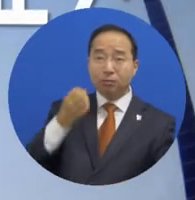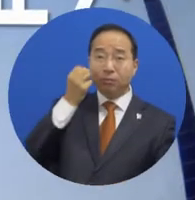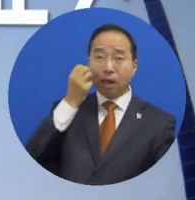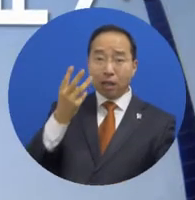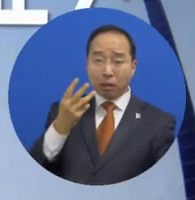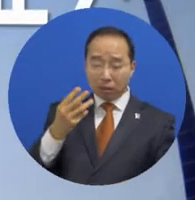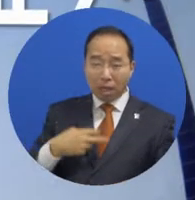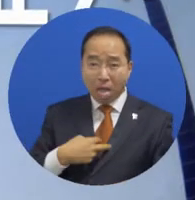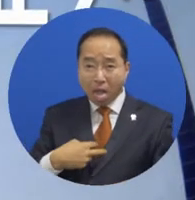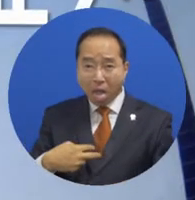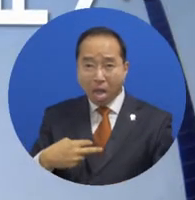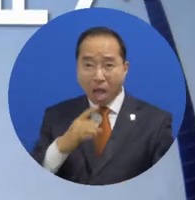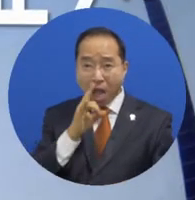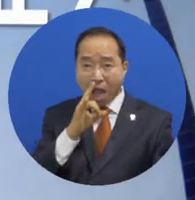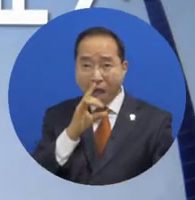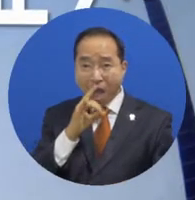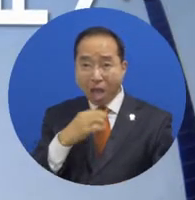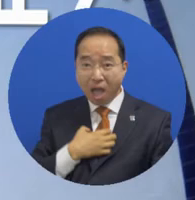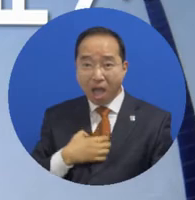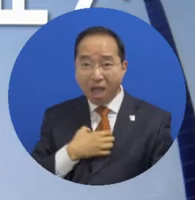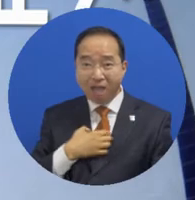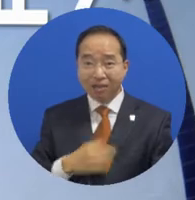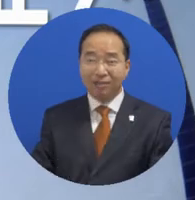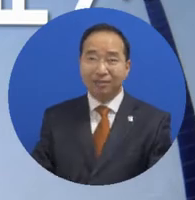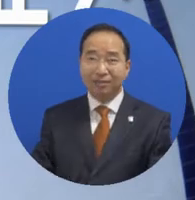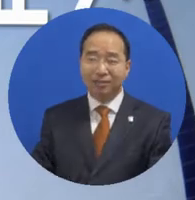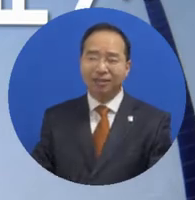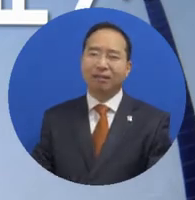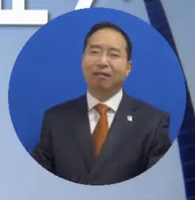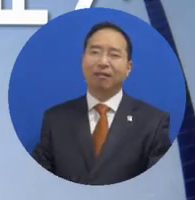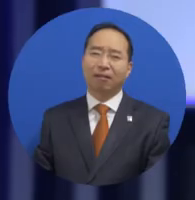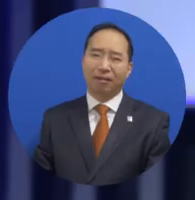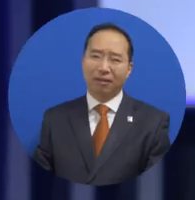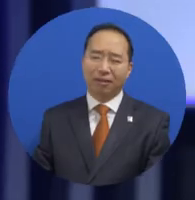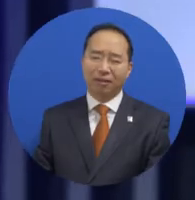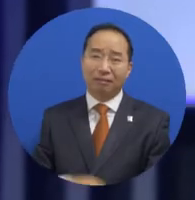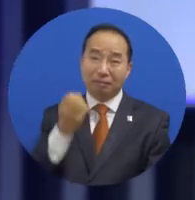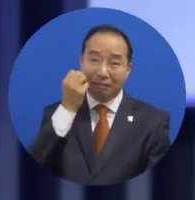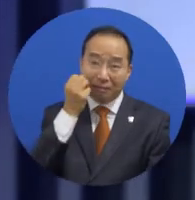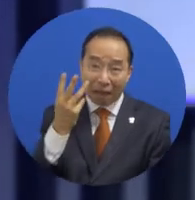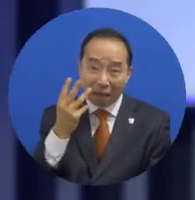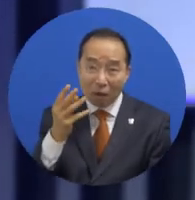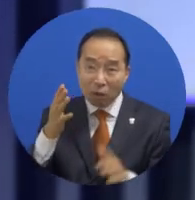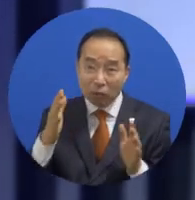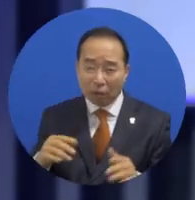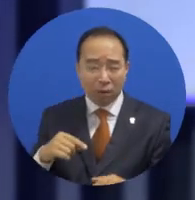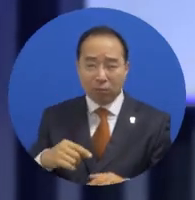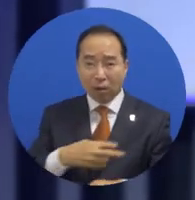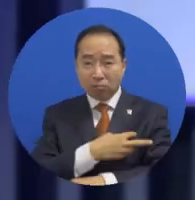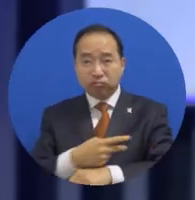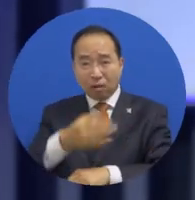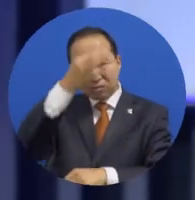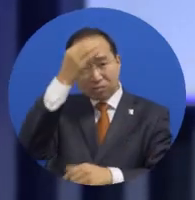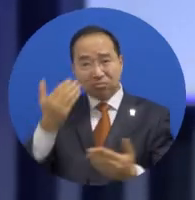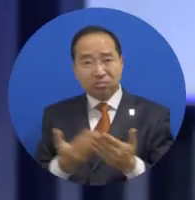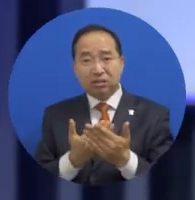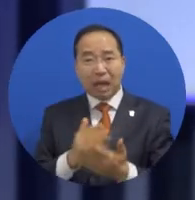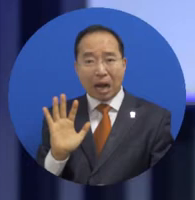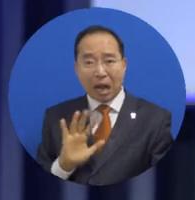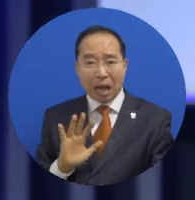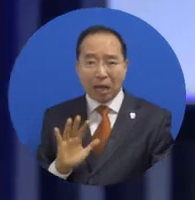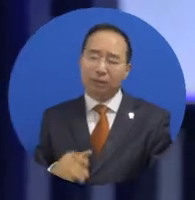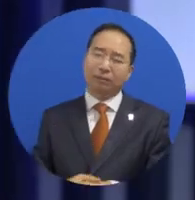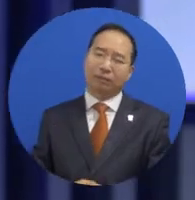3개월이 지나도 제자리에 머물러 있었어요. 아, 이렇게 3개월이 지나도 늘지 않았지만 나 포기하지